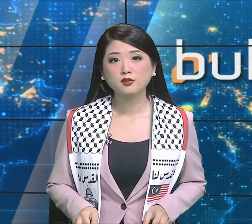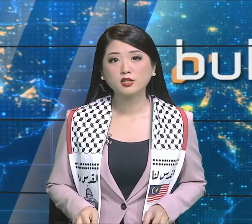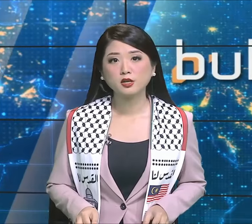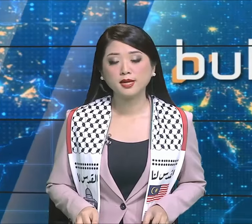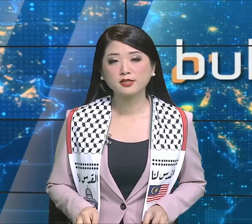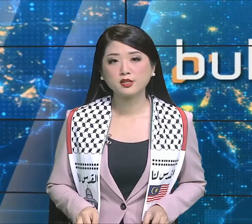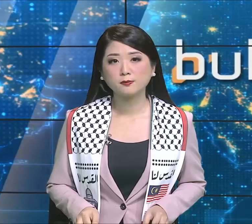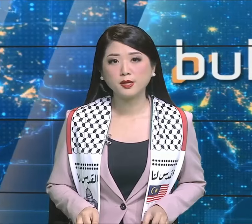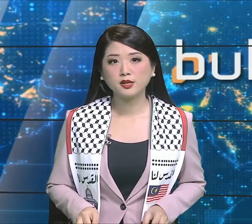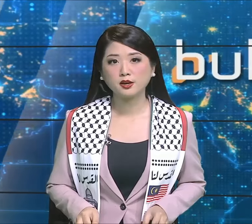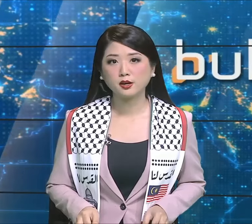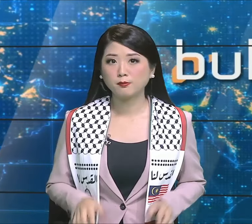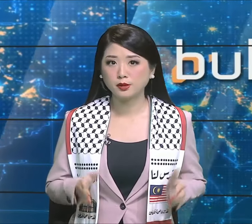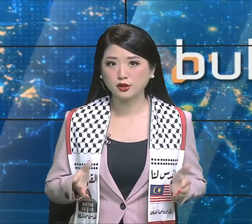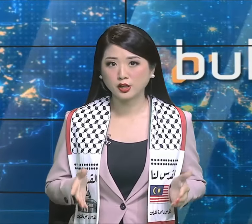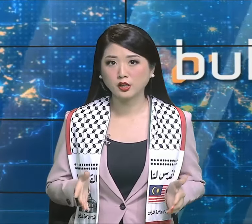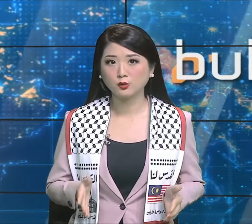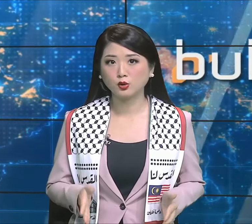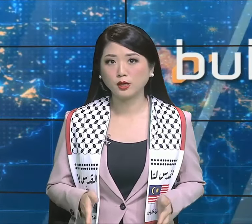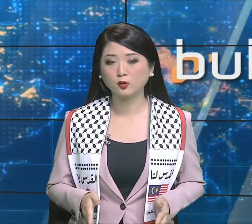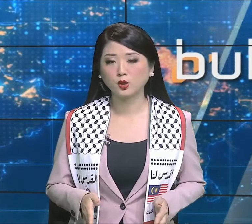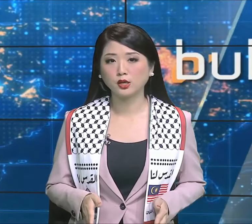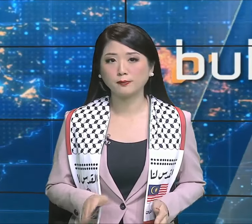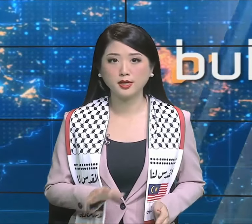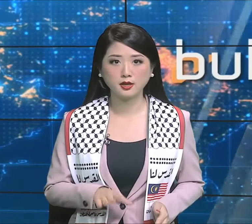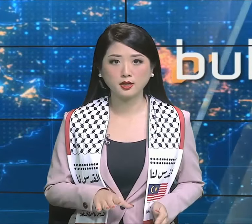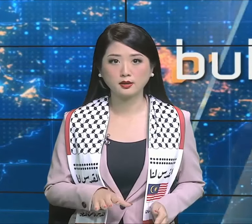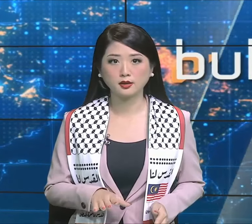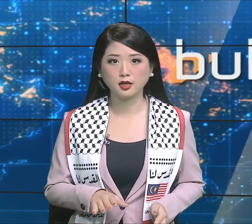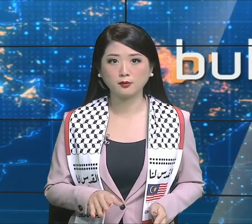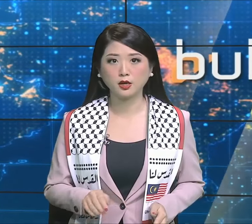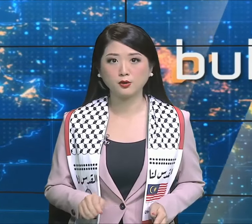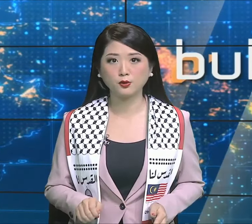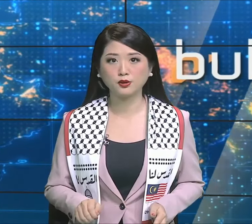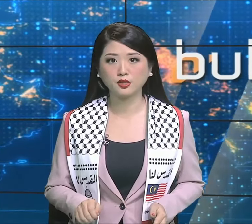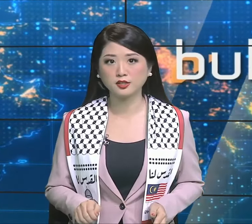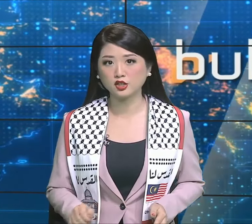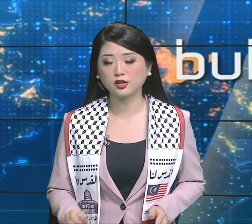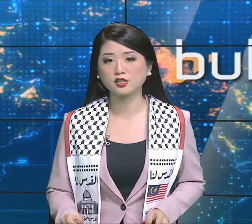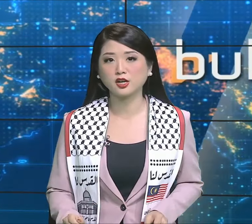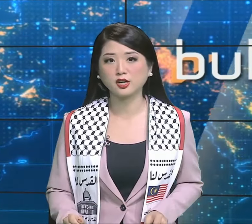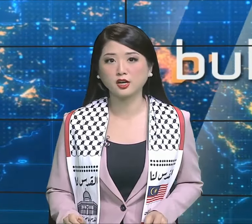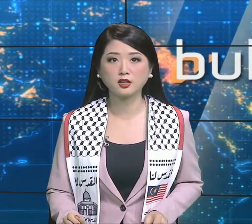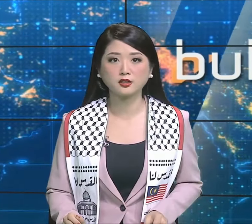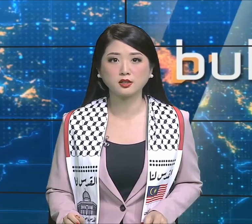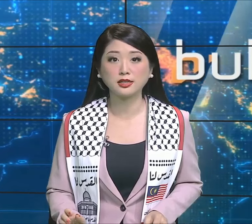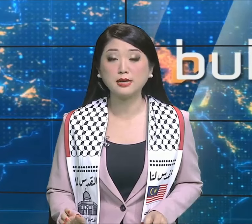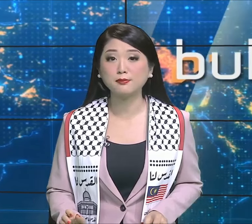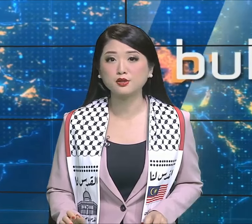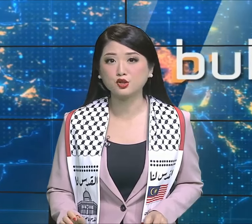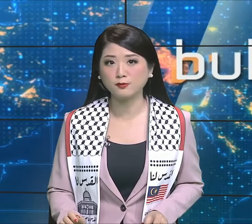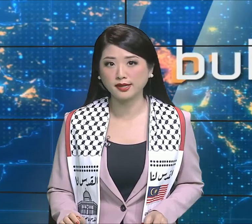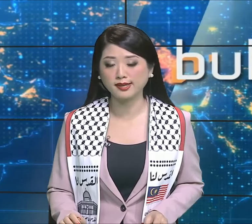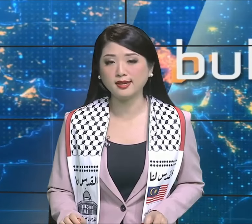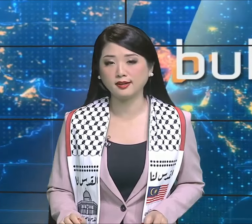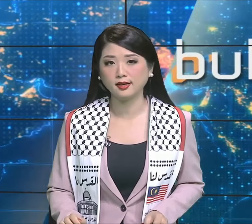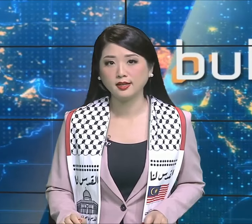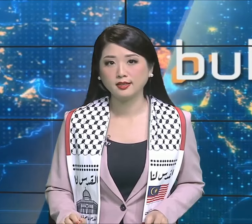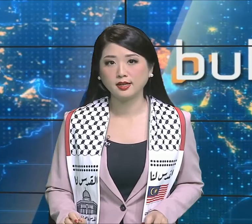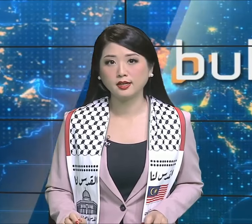polis diraja Malaysia pdrm bercadang untuk melakukan pindaan terhadap kanun tatacara jenayah akta